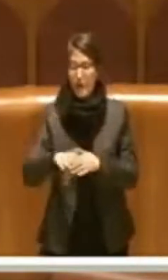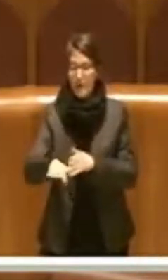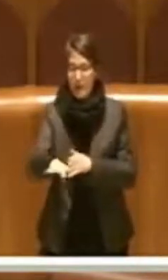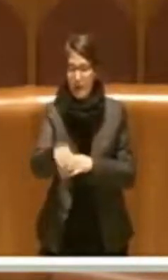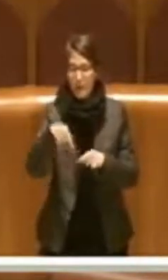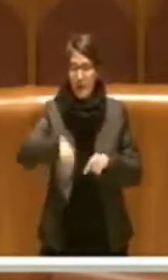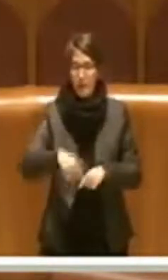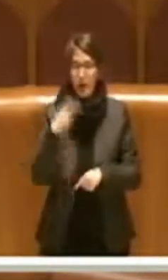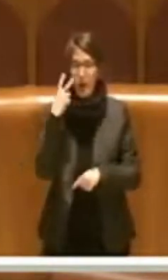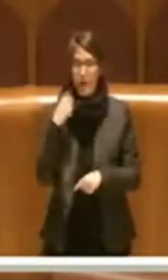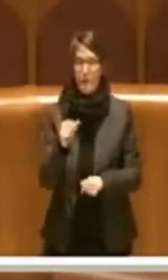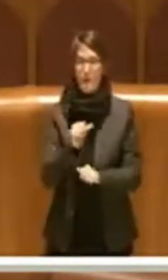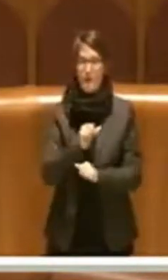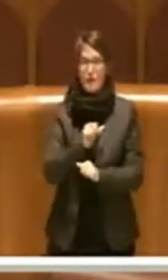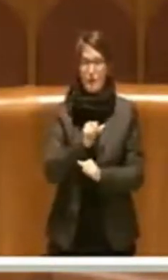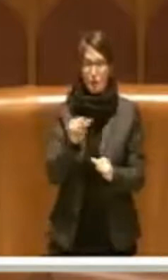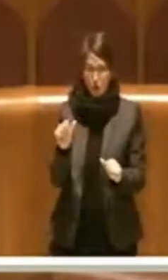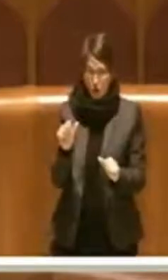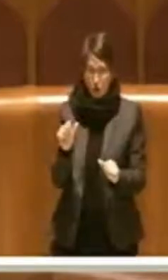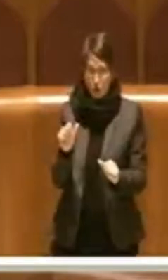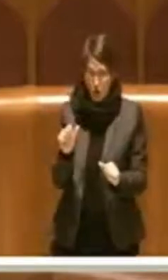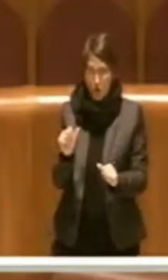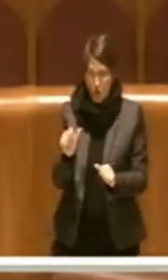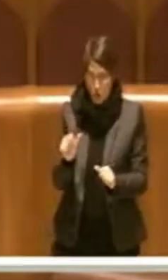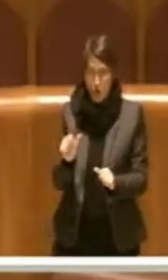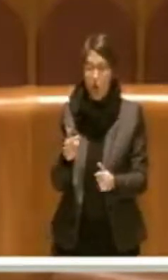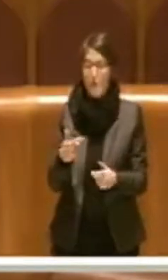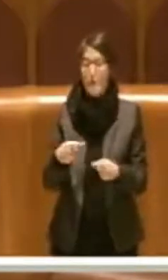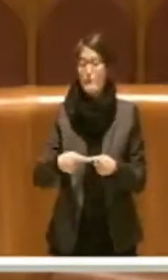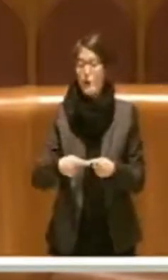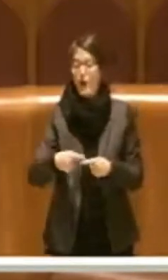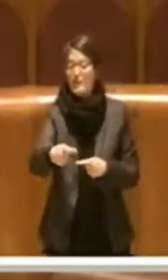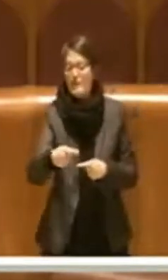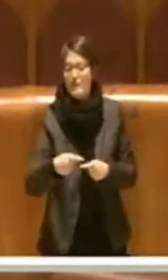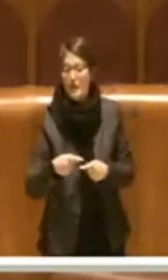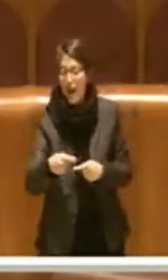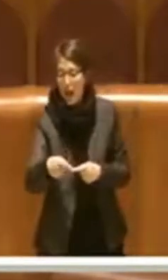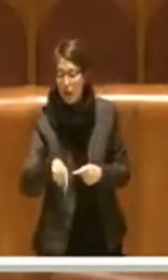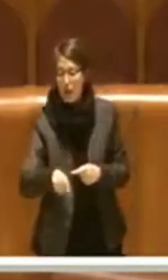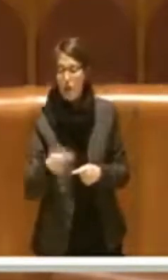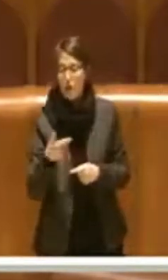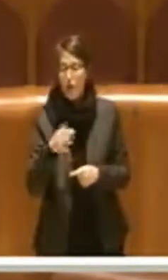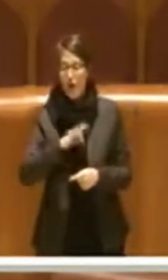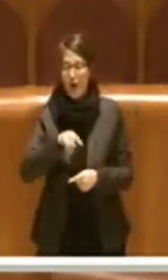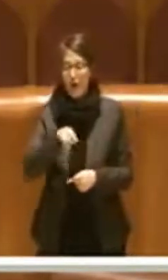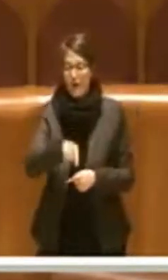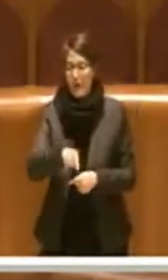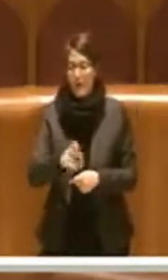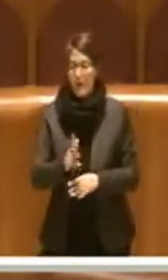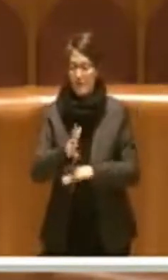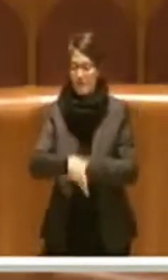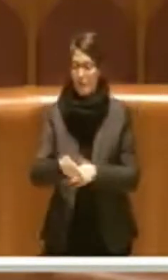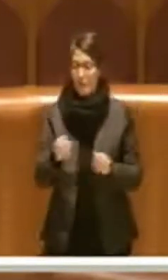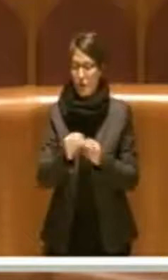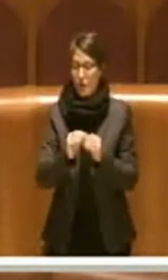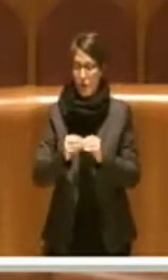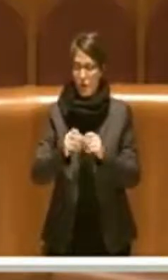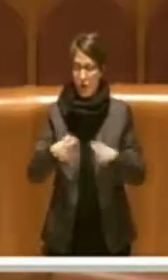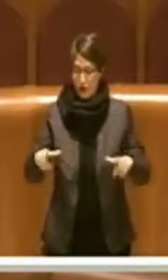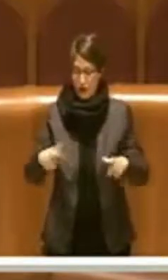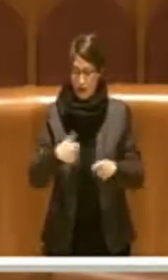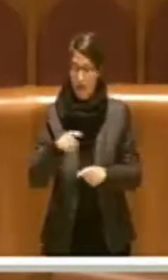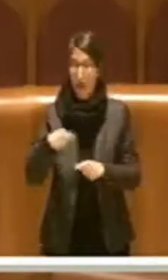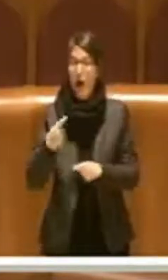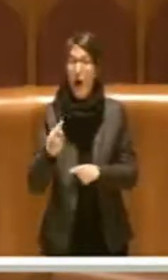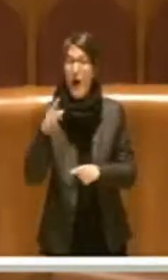interessato dallo strumento urbanistico, mentre poi gli altri tralicci rimarrebbero in essere. Quindi noi stiamo chiedendo